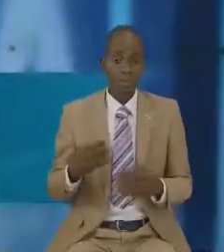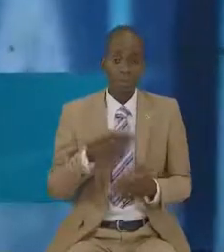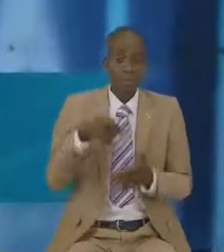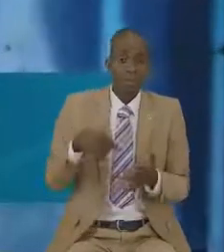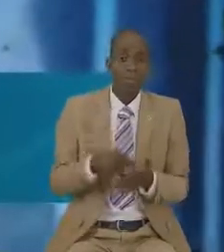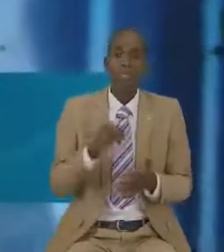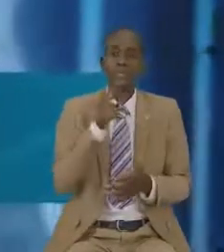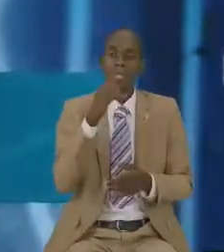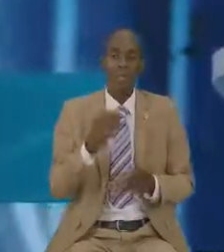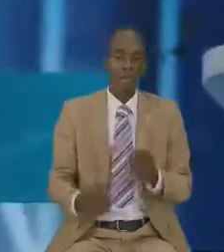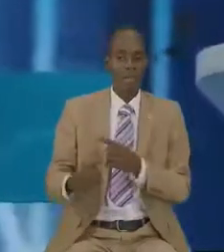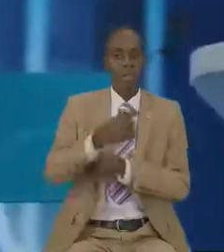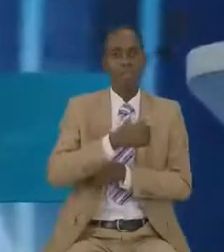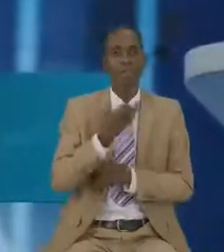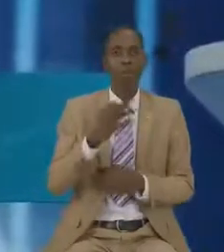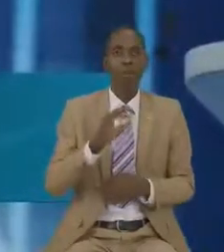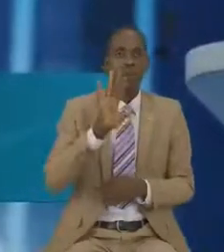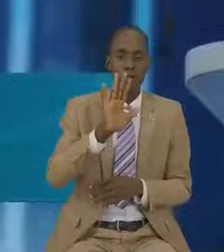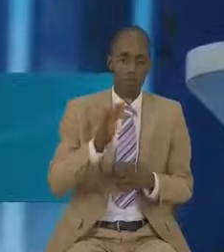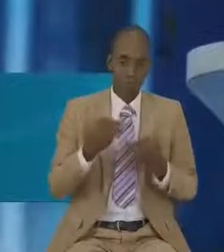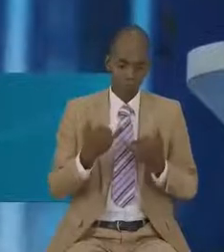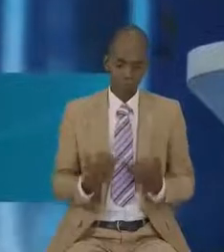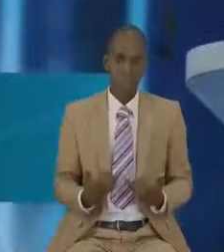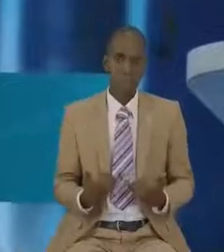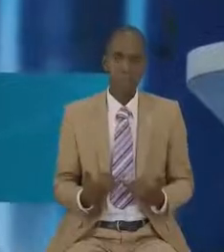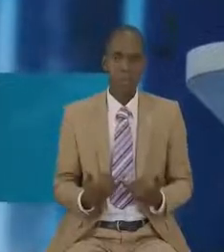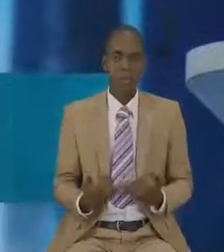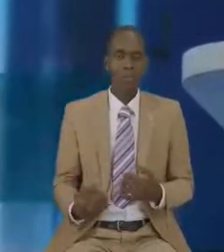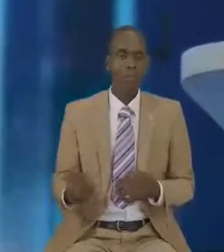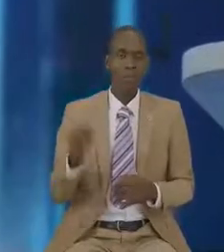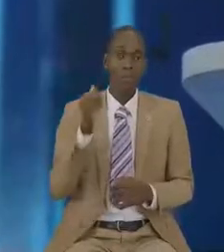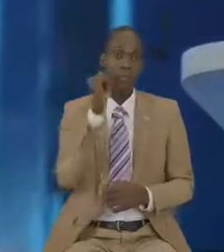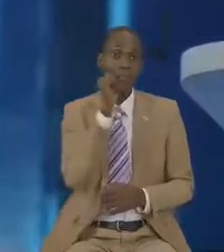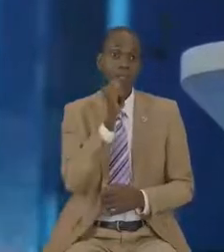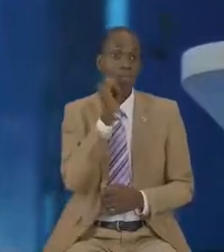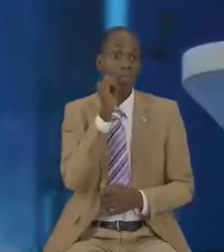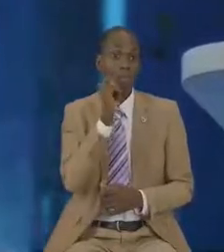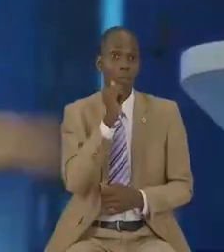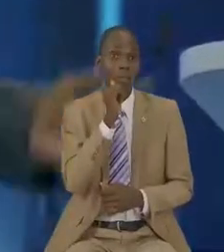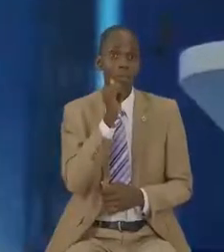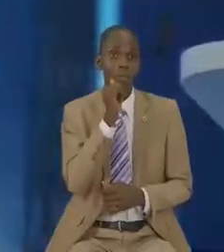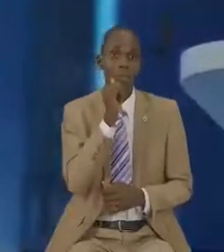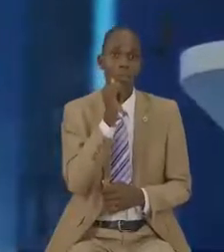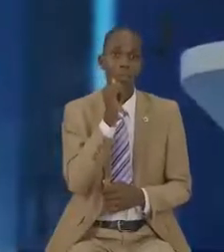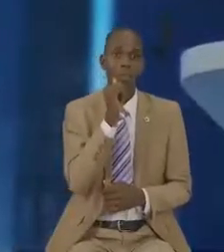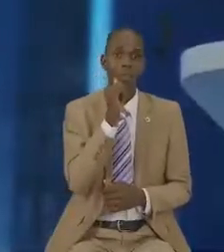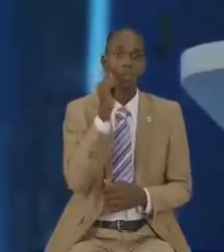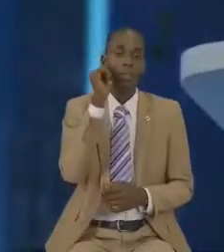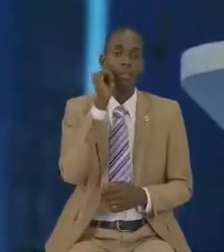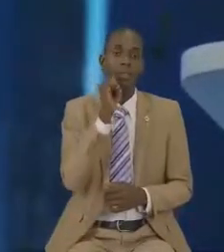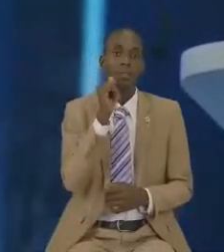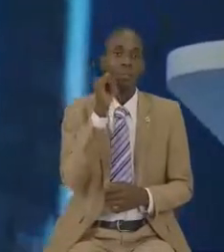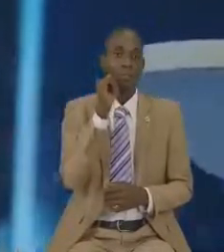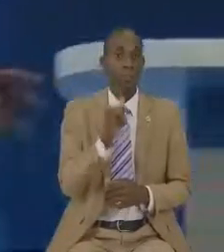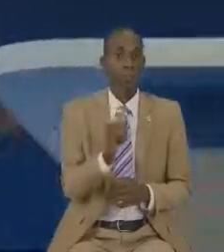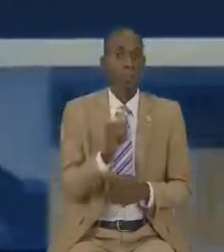jour d'une libération personnelle, quotidienne, présente, qui vient pour